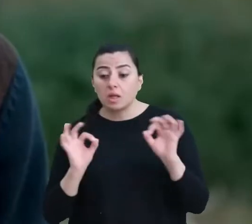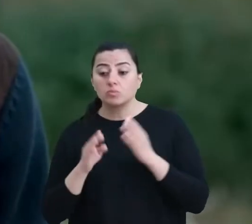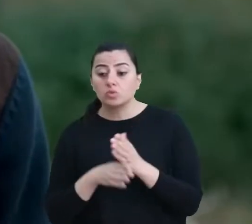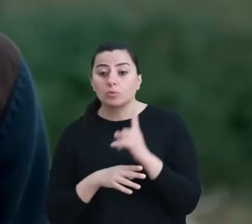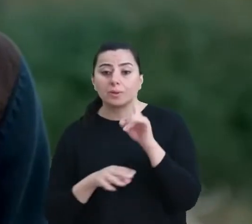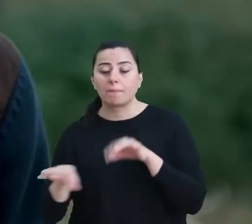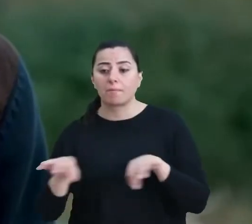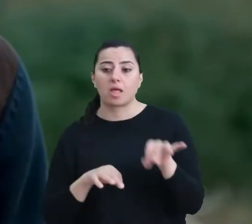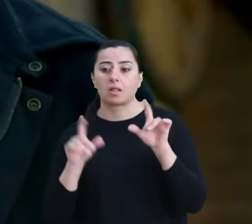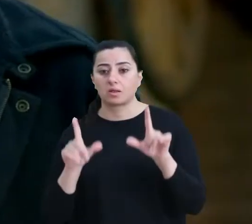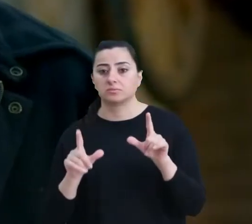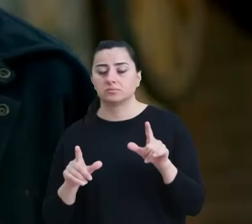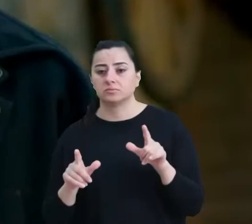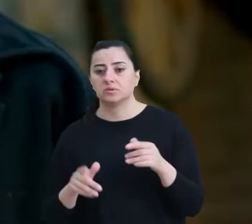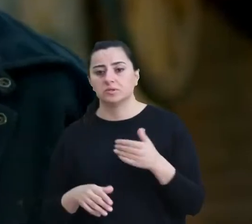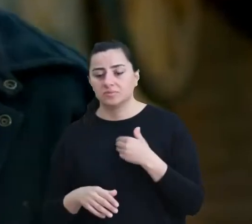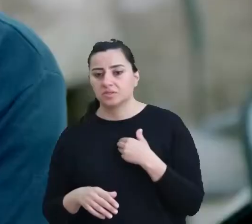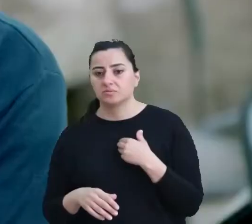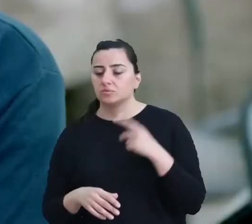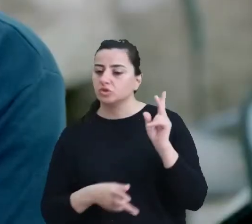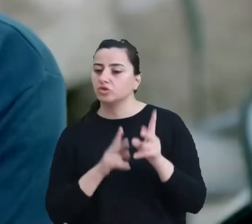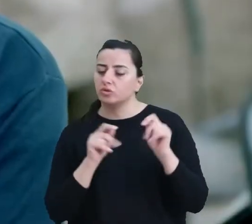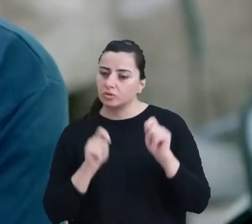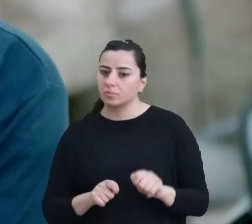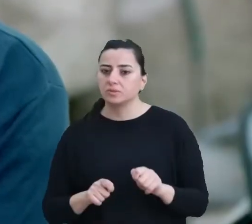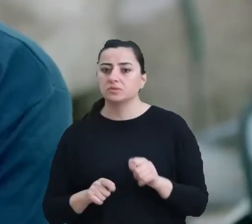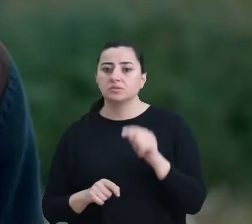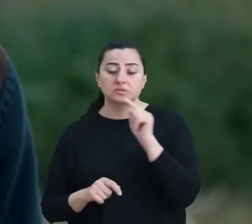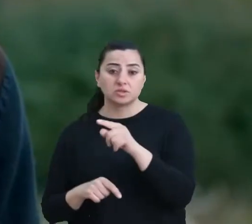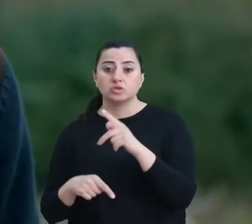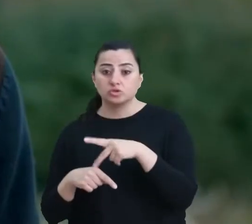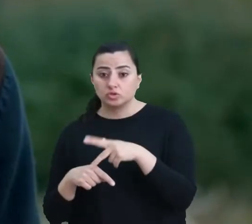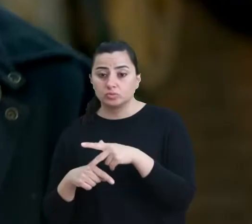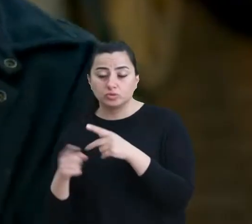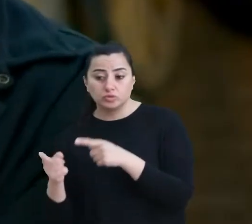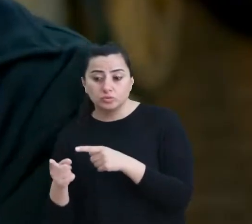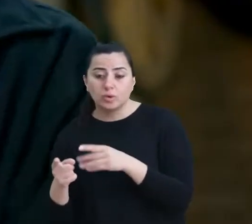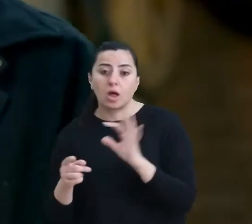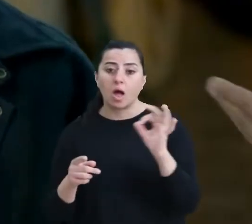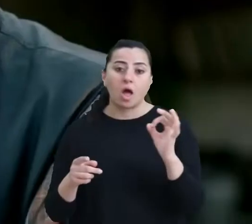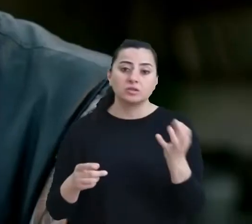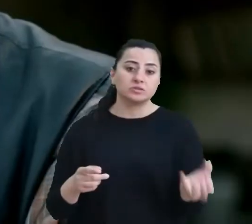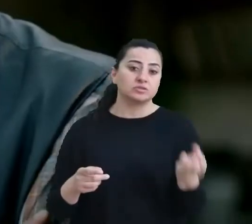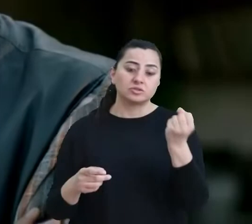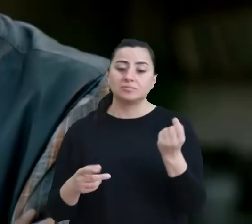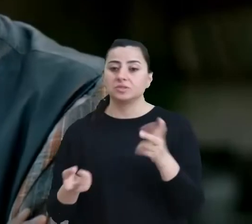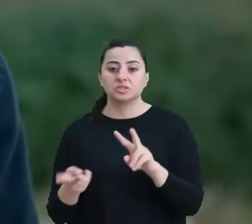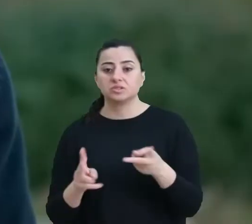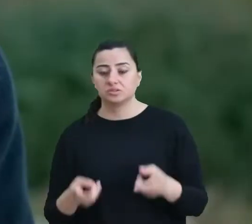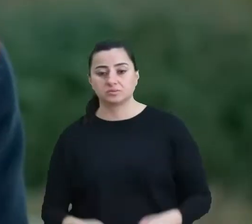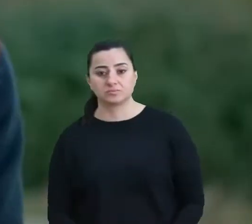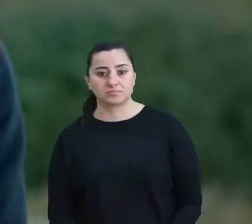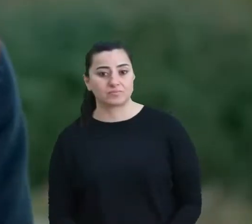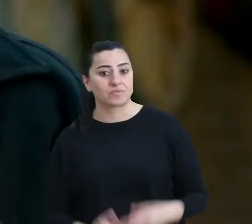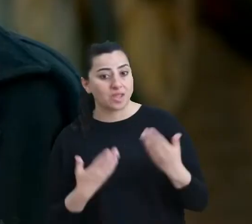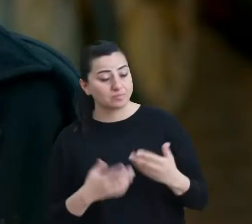lazım. Hadi diyelim ki biz bu gösteriyi yaptık. Sen Zümrüt'ü mü oyalayacaksın yoksa altınları mı çıkaracaksın? Hem